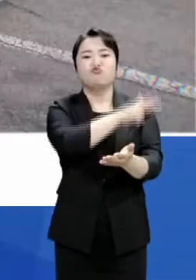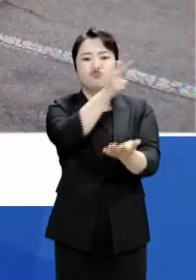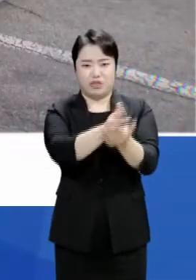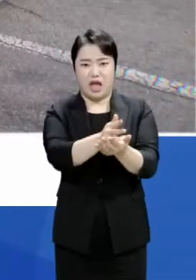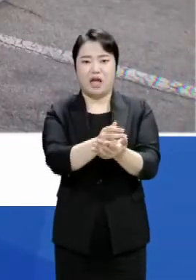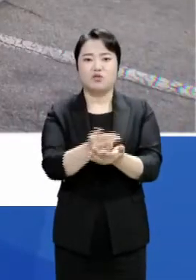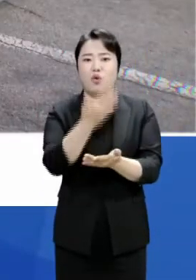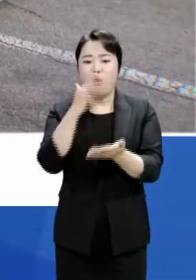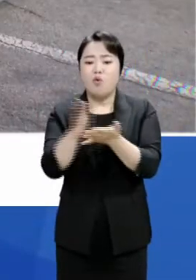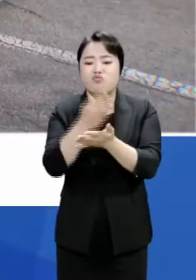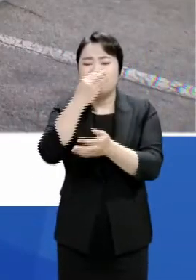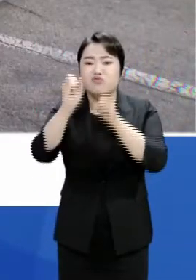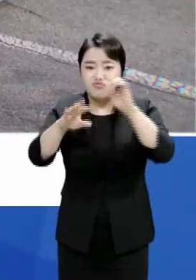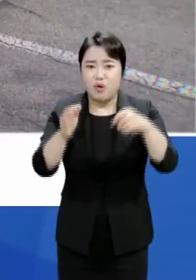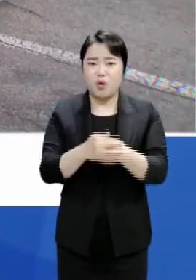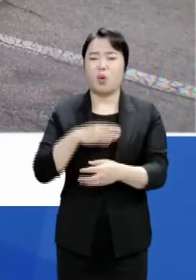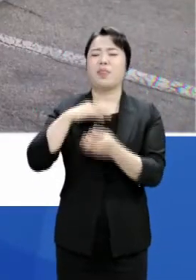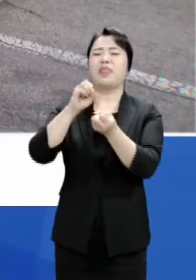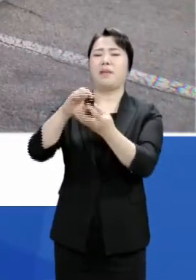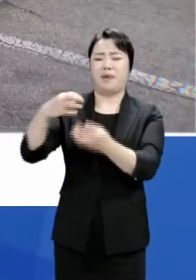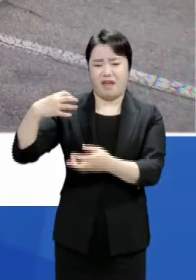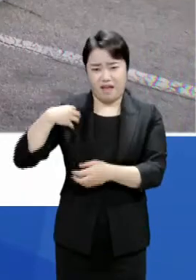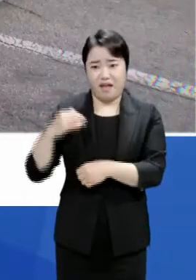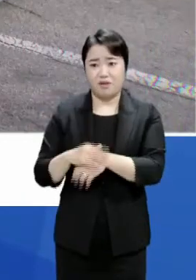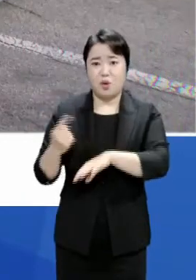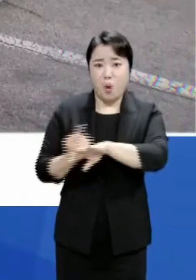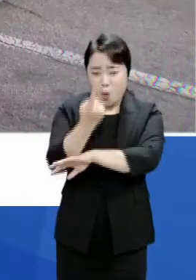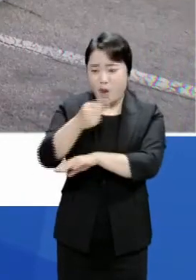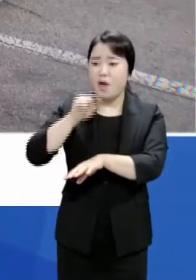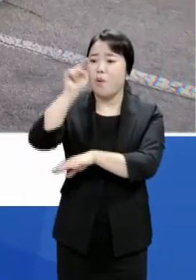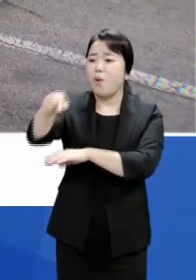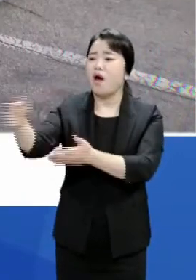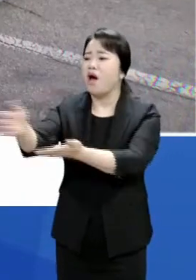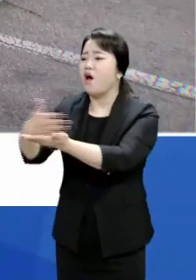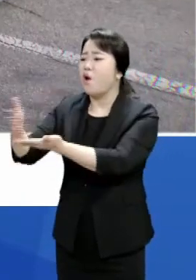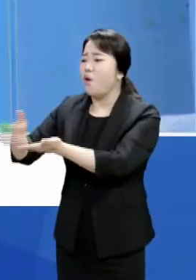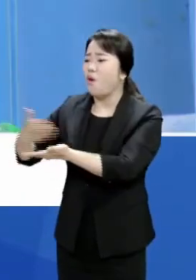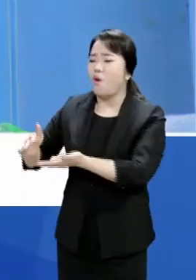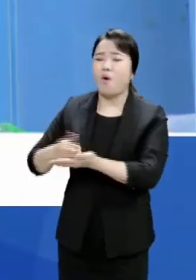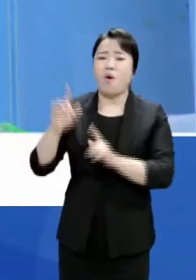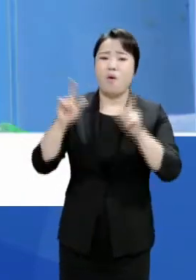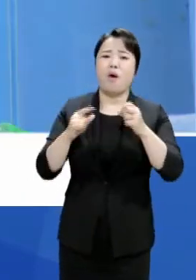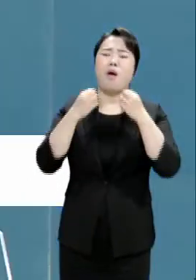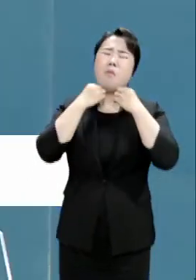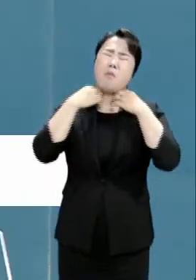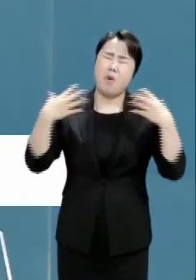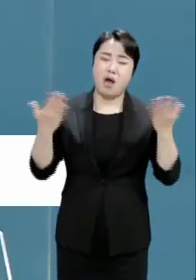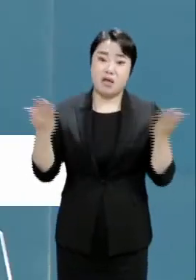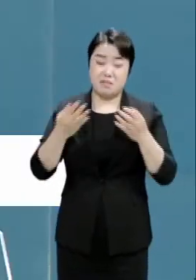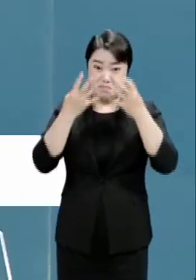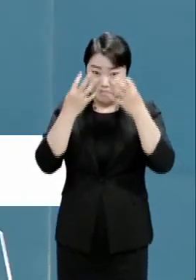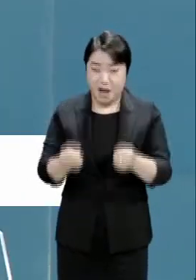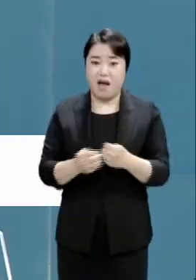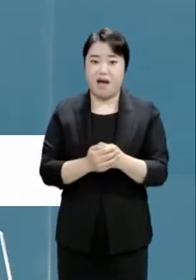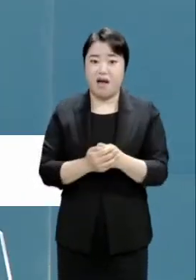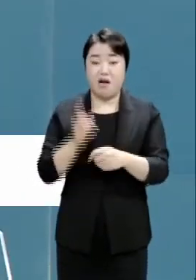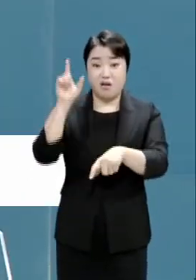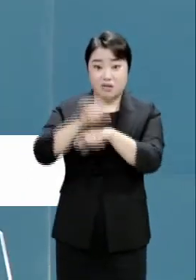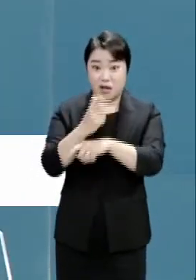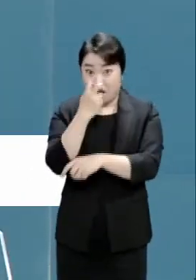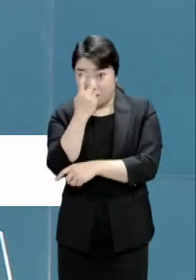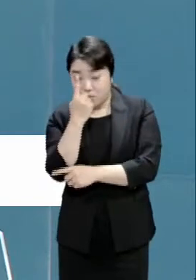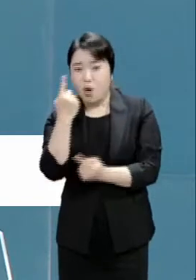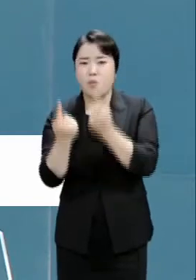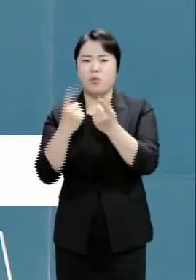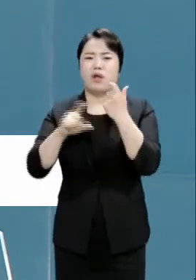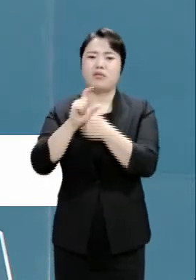쓰레기 분리수거, 그다음 택배 관리, 또 뭐 외곽 청소 이런 엄청나게 많은 일을 하고 계시고 이 일이 심지어는 경비 업무보다 더